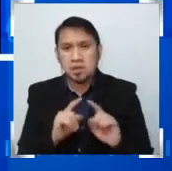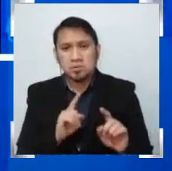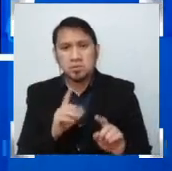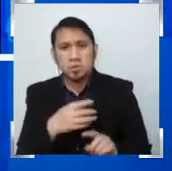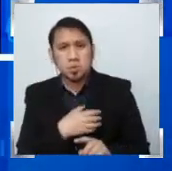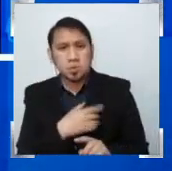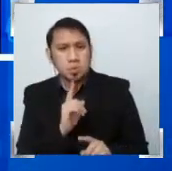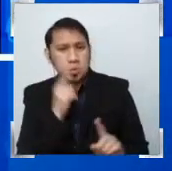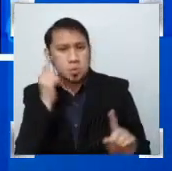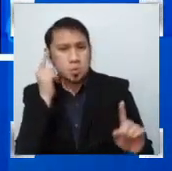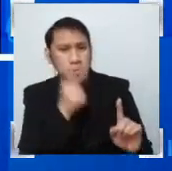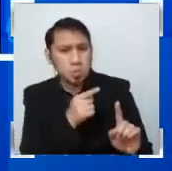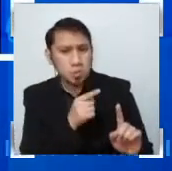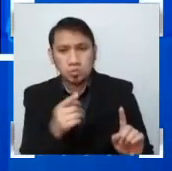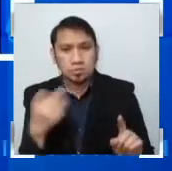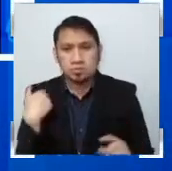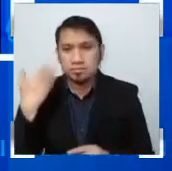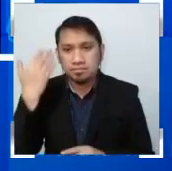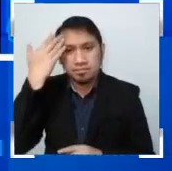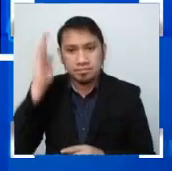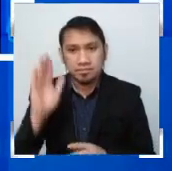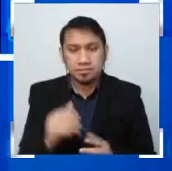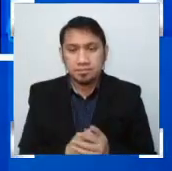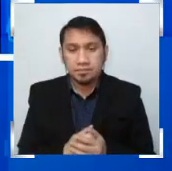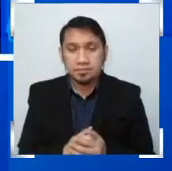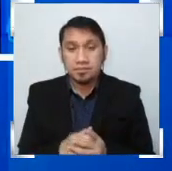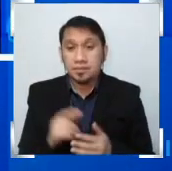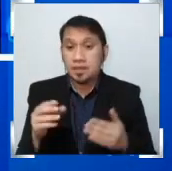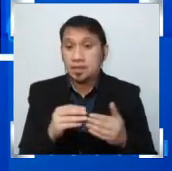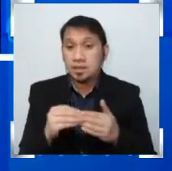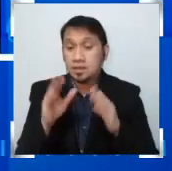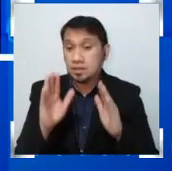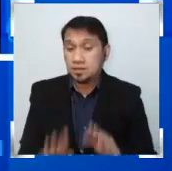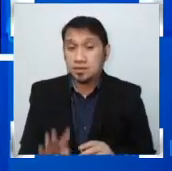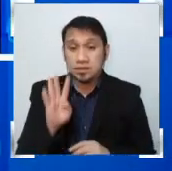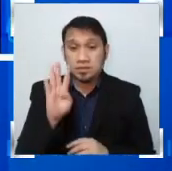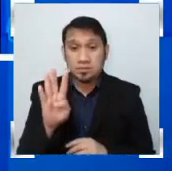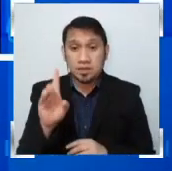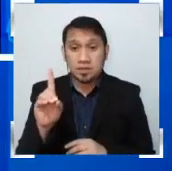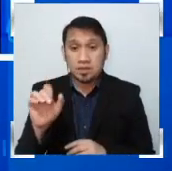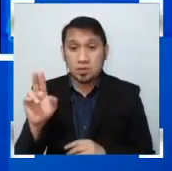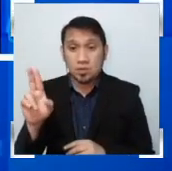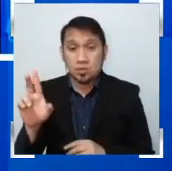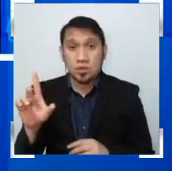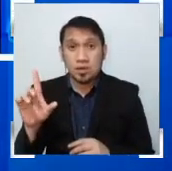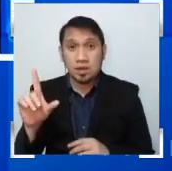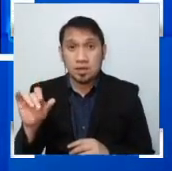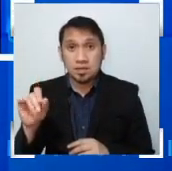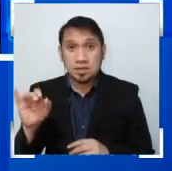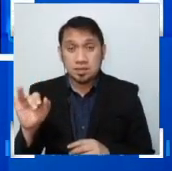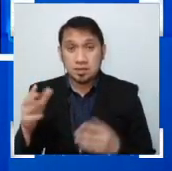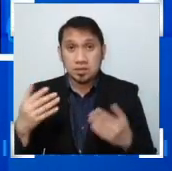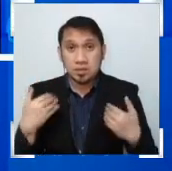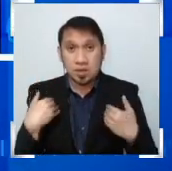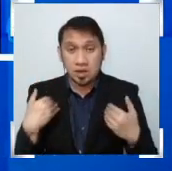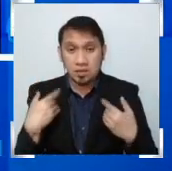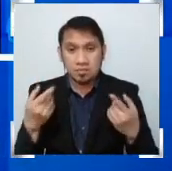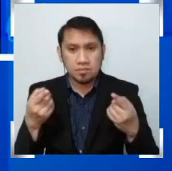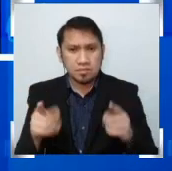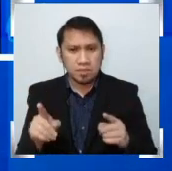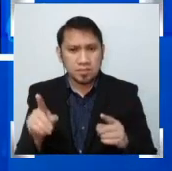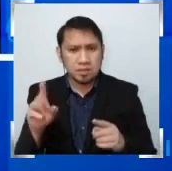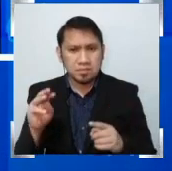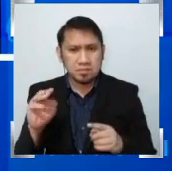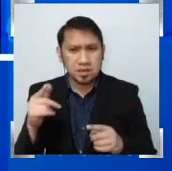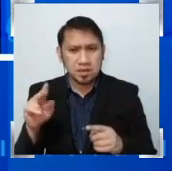sa krimen. Lider at apat na miyembro ng Daula Islamia napatay sa Mamasapano, Maguindanao. Ayon